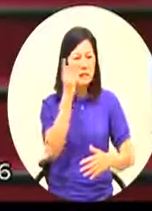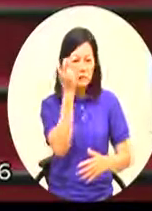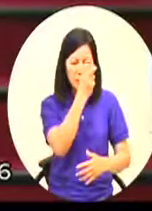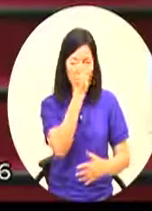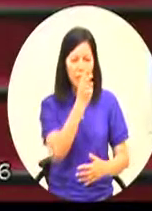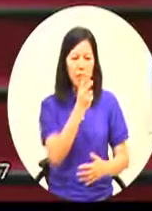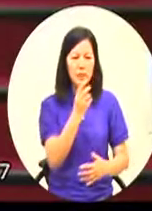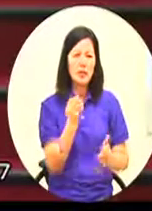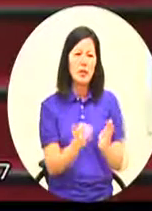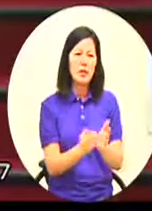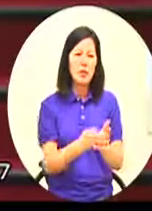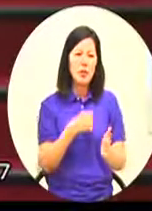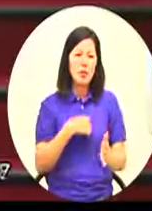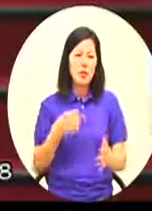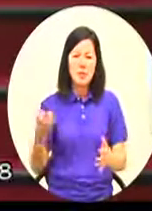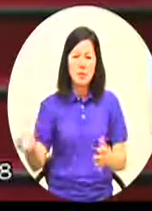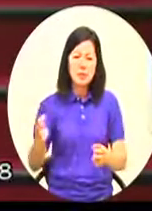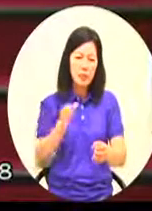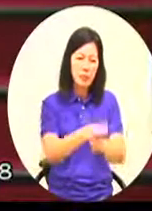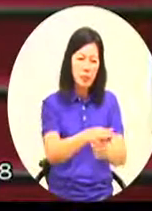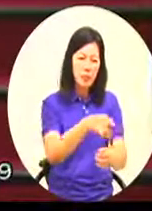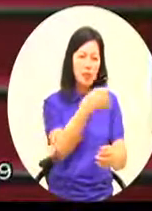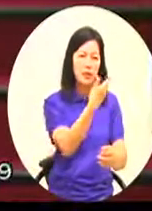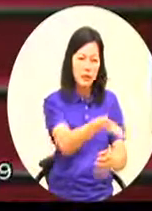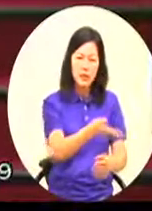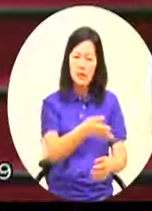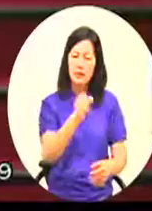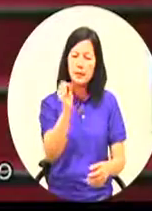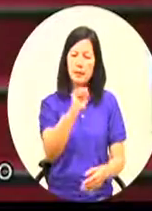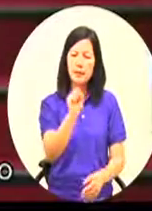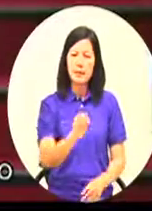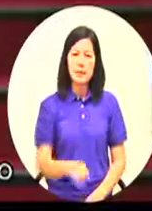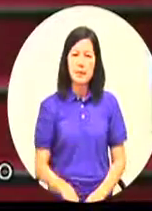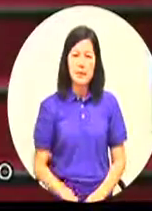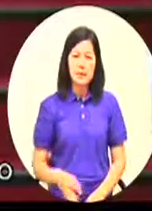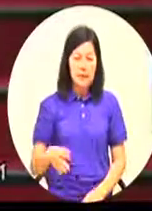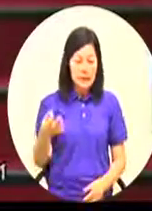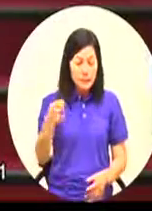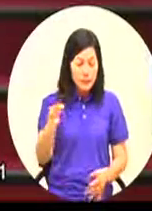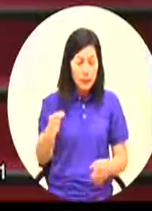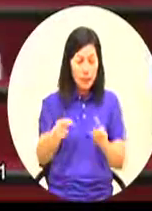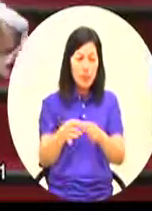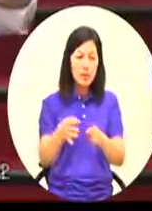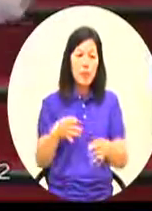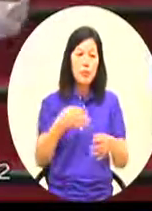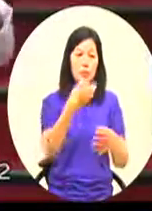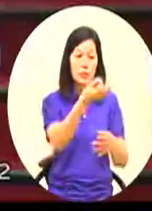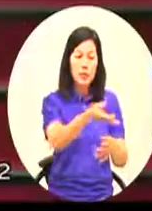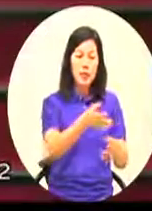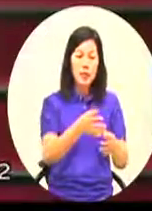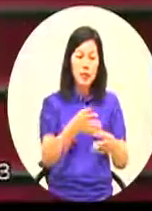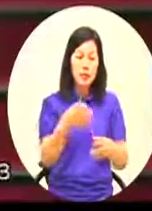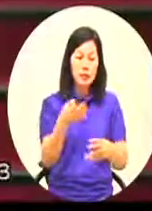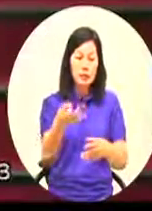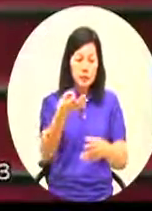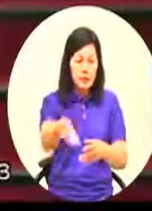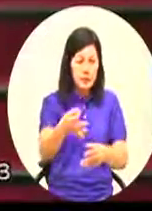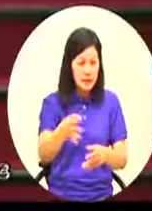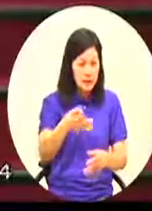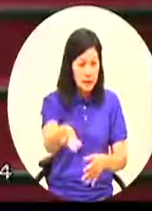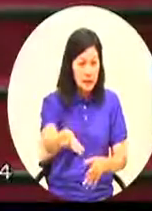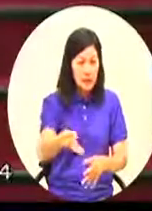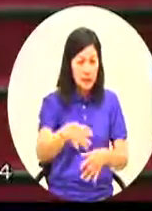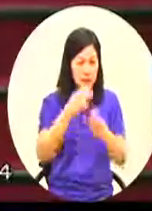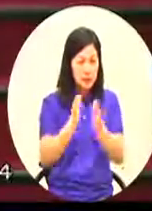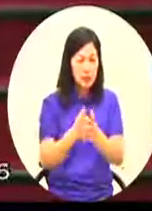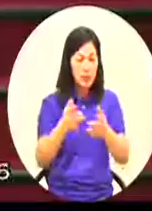们的经费不能挹注在你们原乡，所有的经费都在原民会啊，在我们的这个